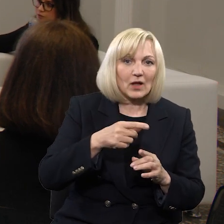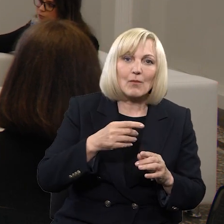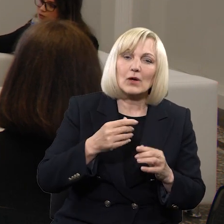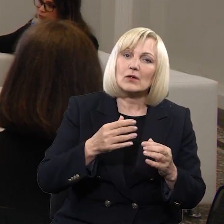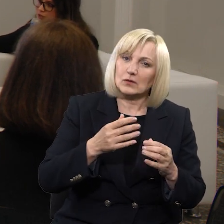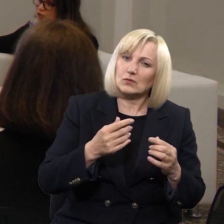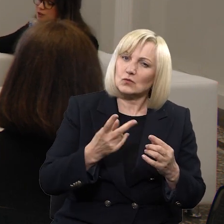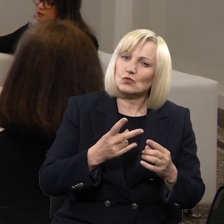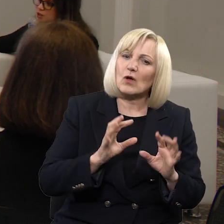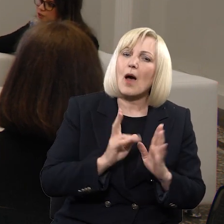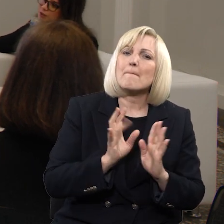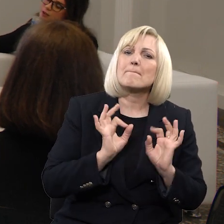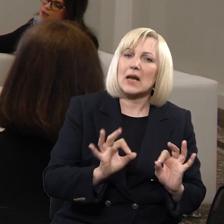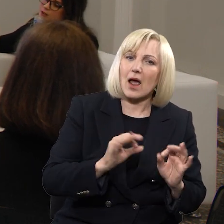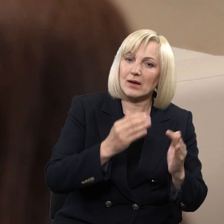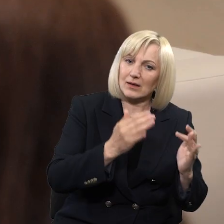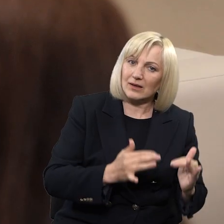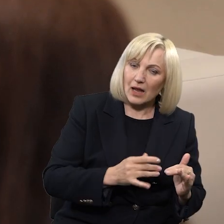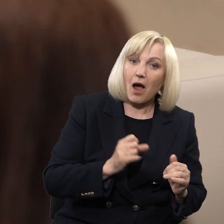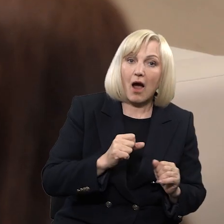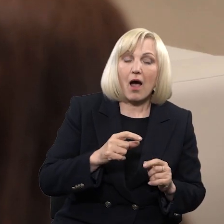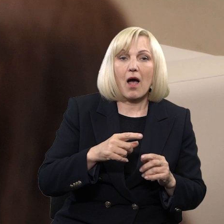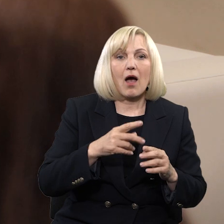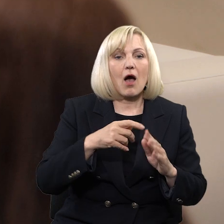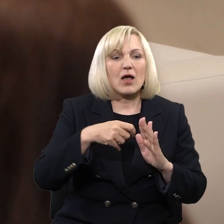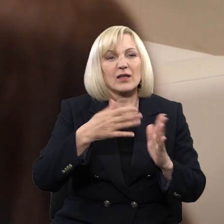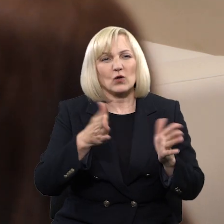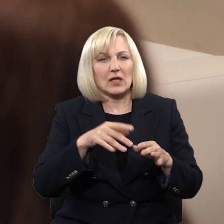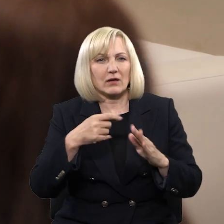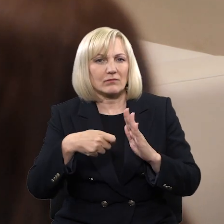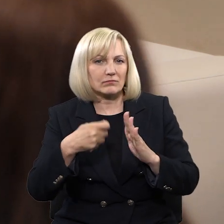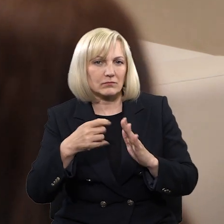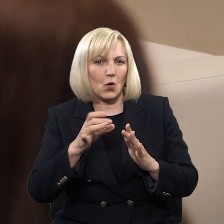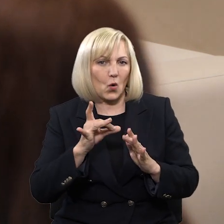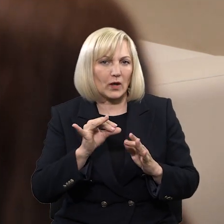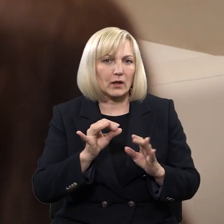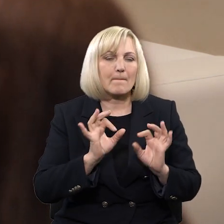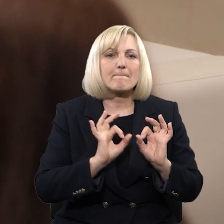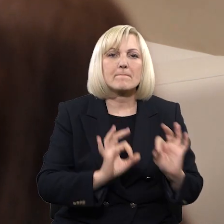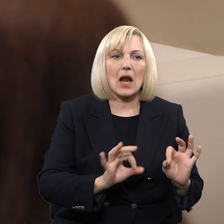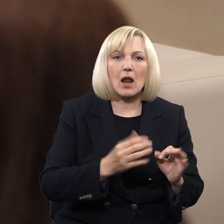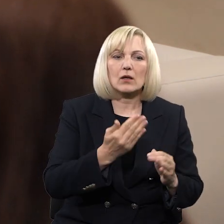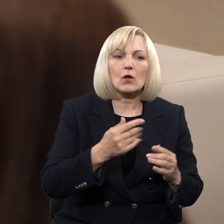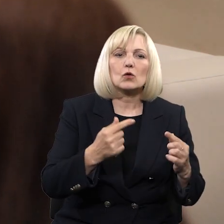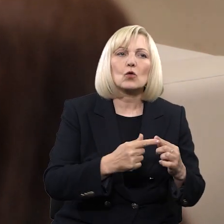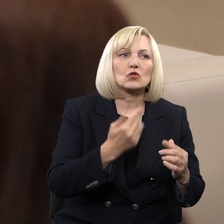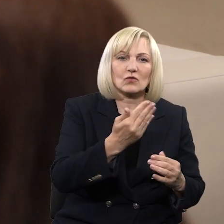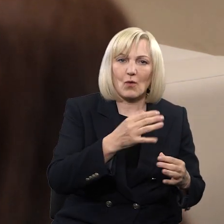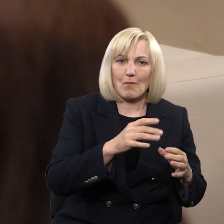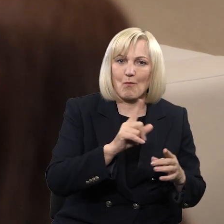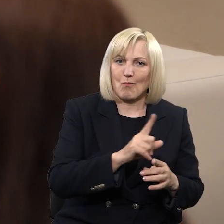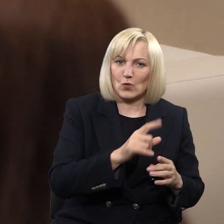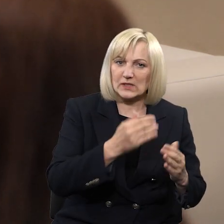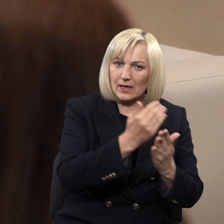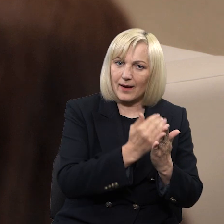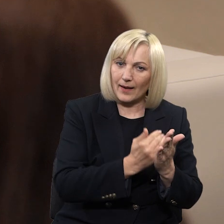хоть и современный достаточно классических и в остальных видеороликах мы стараемся как-то на грани быть классического музея и не всегда